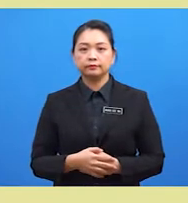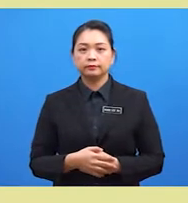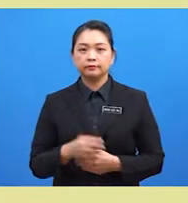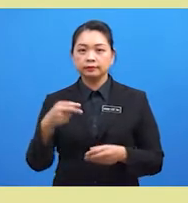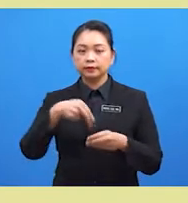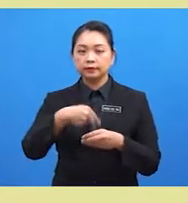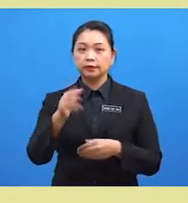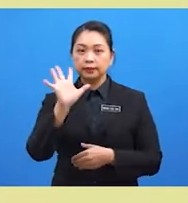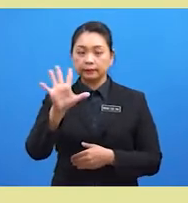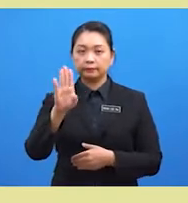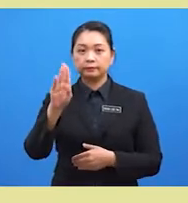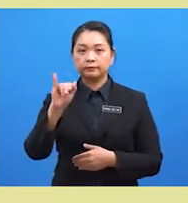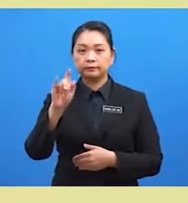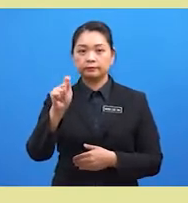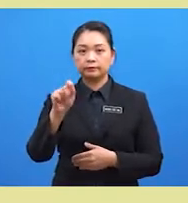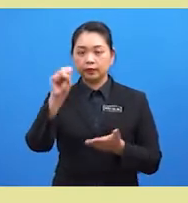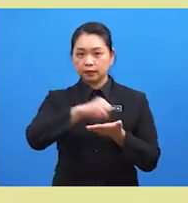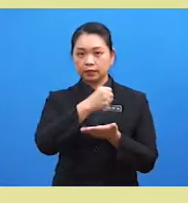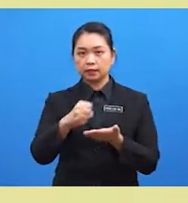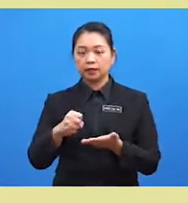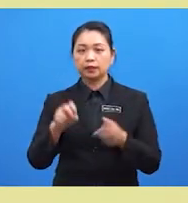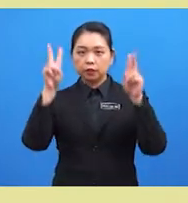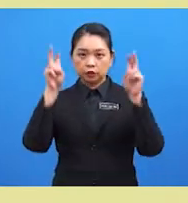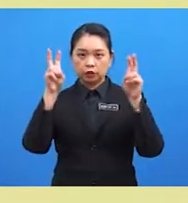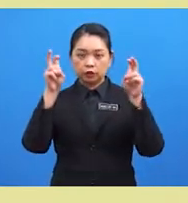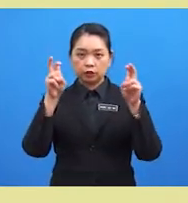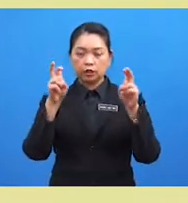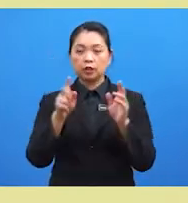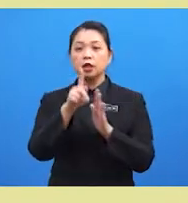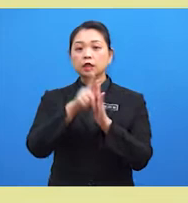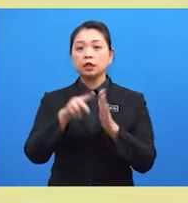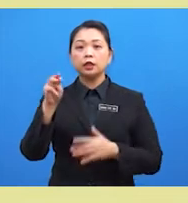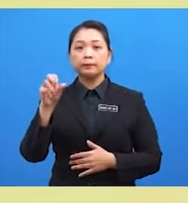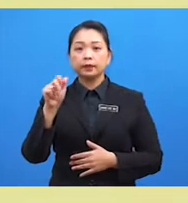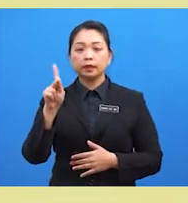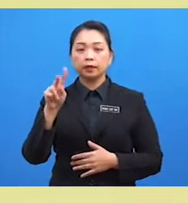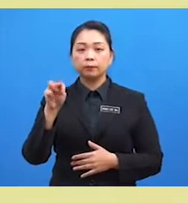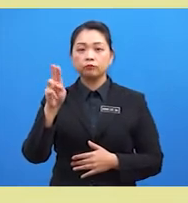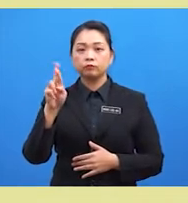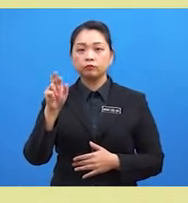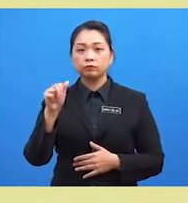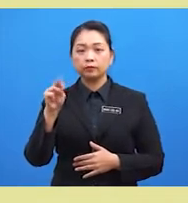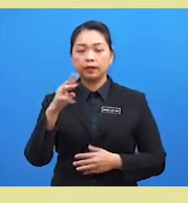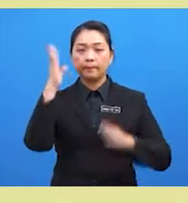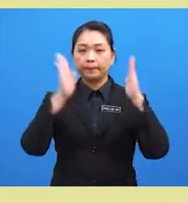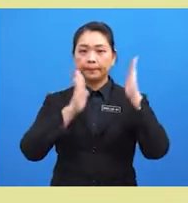Hasilkan 5 bait syair yang bertemakan kemakmuran Malaysia.